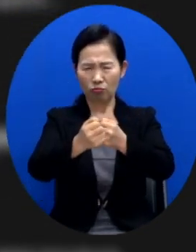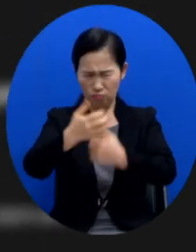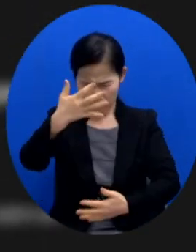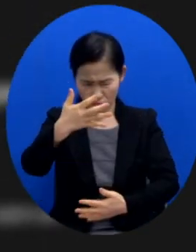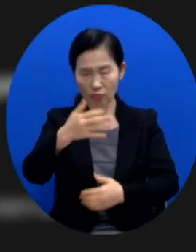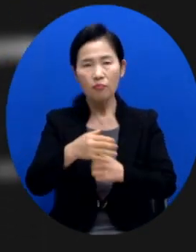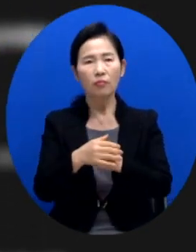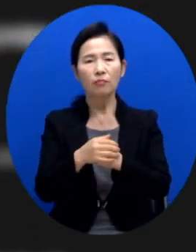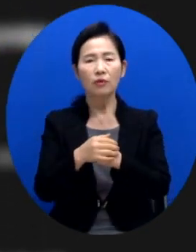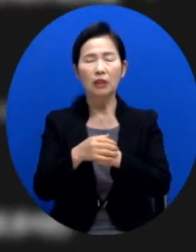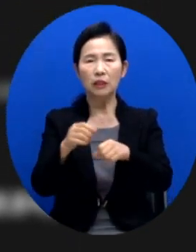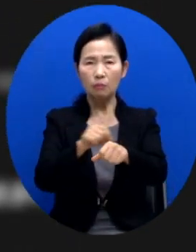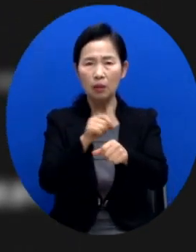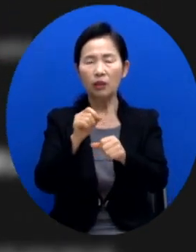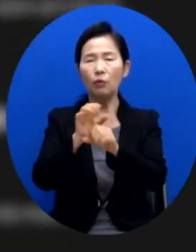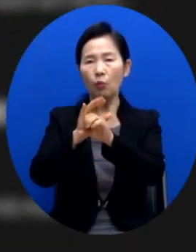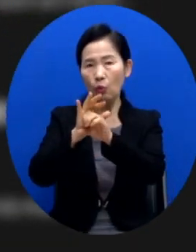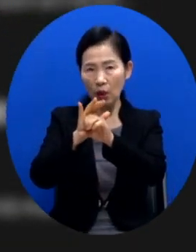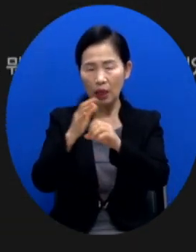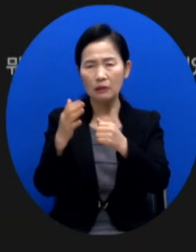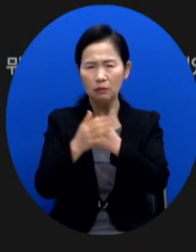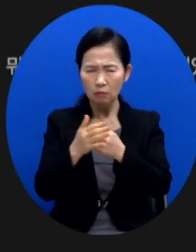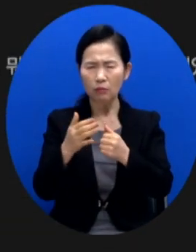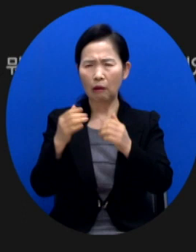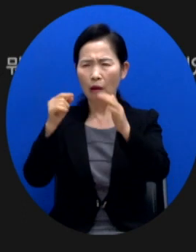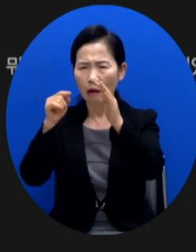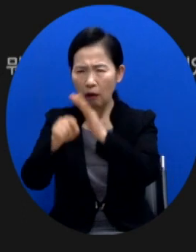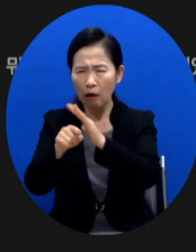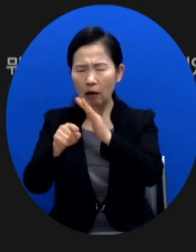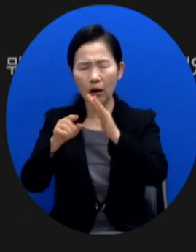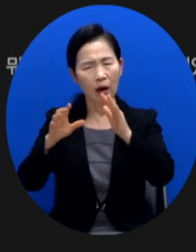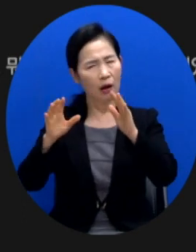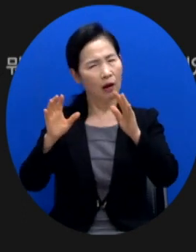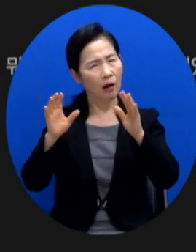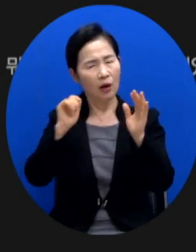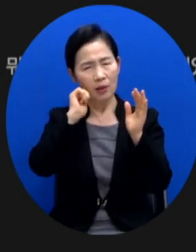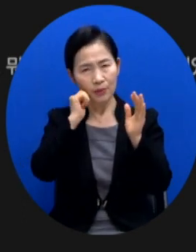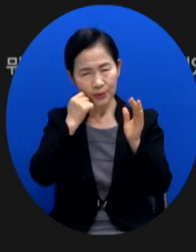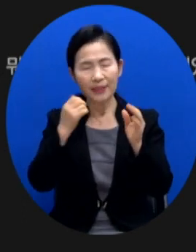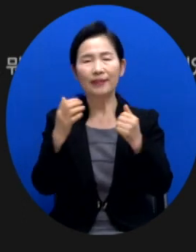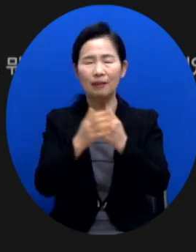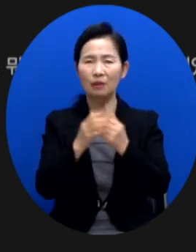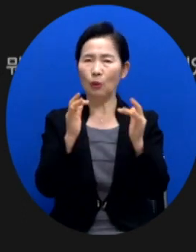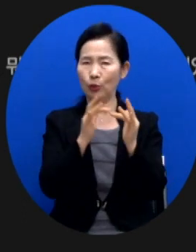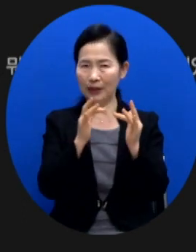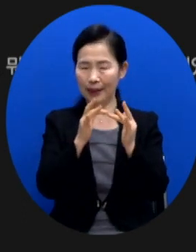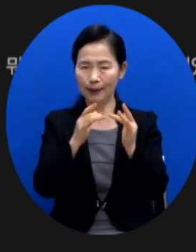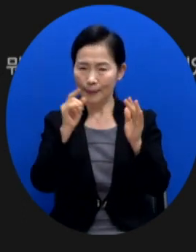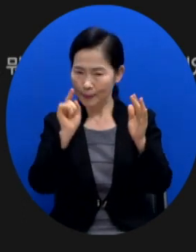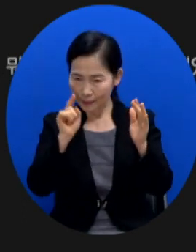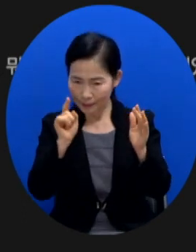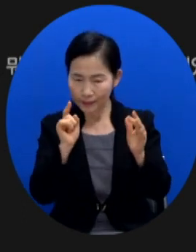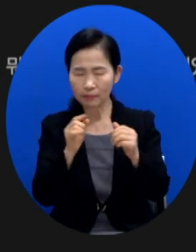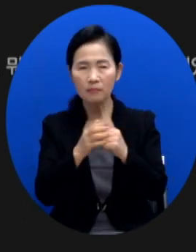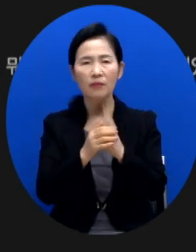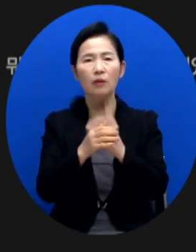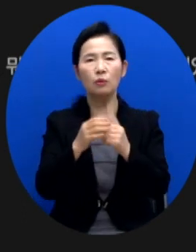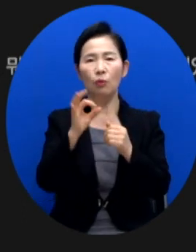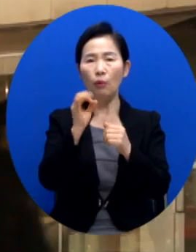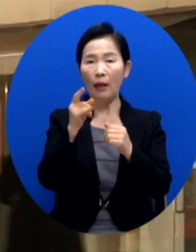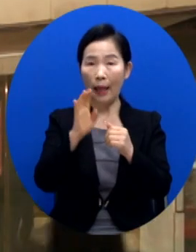특히 코로나19 전국에 점집을 찾기보다 온라인을 통해 쉽고 가볍게 운세를 볼 수 있는 사이트나 애플리케이션도